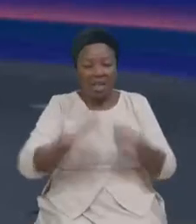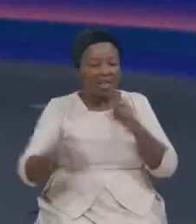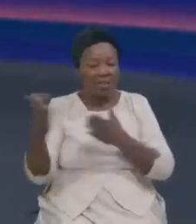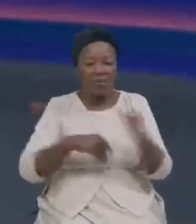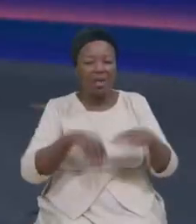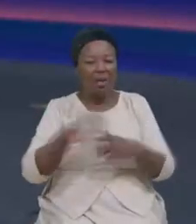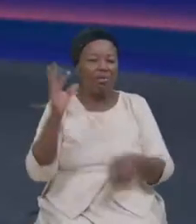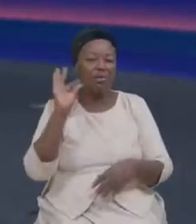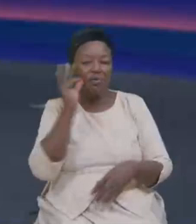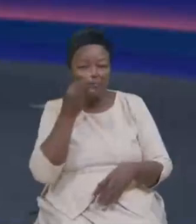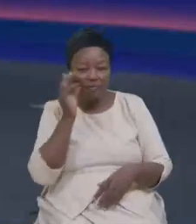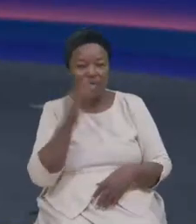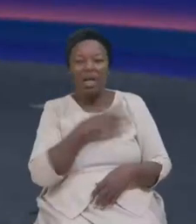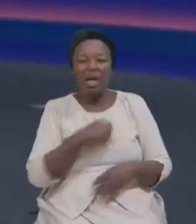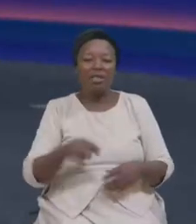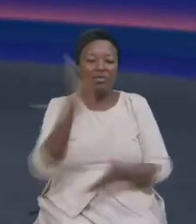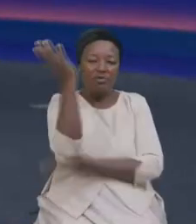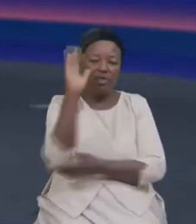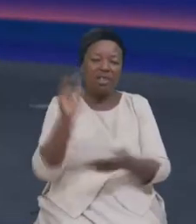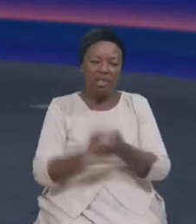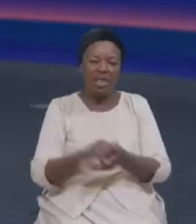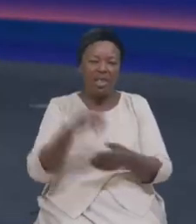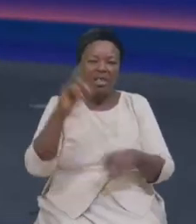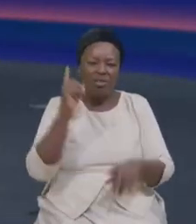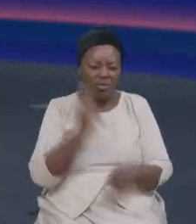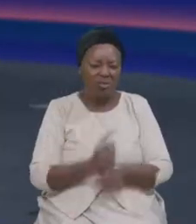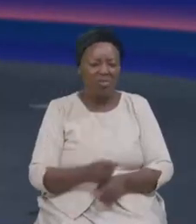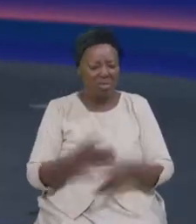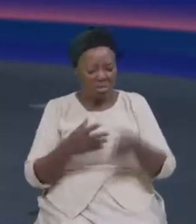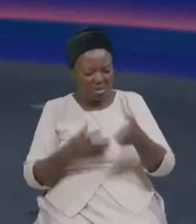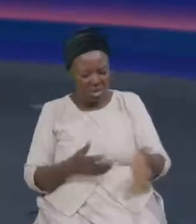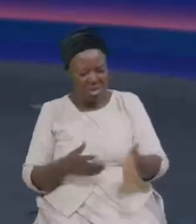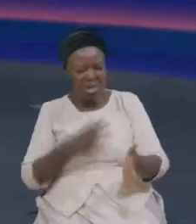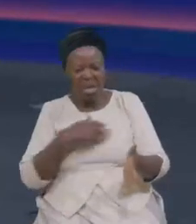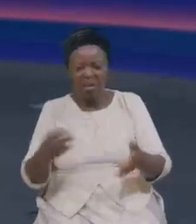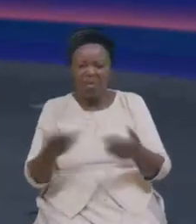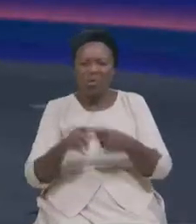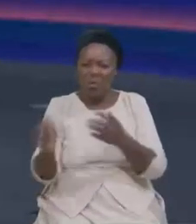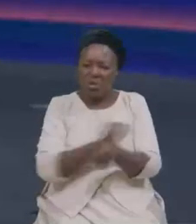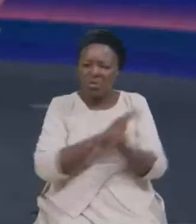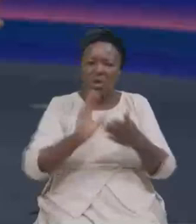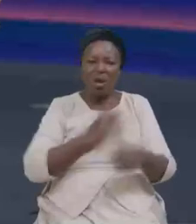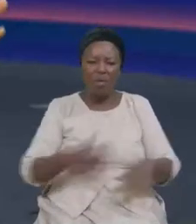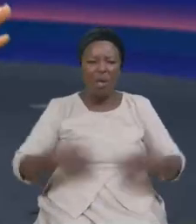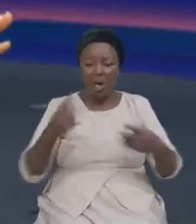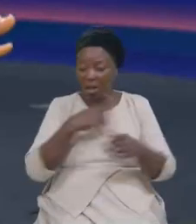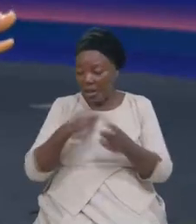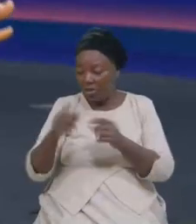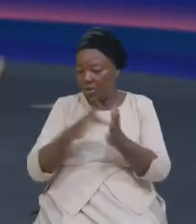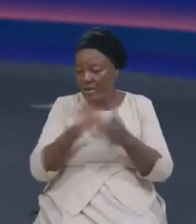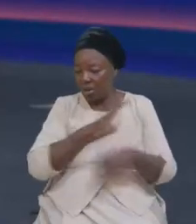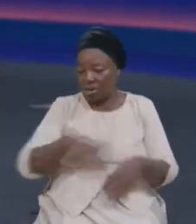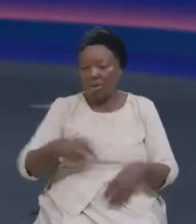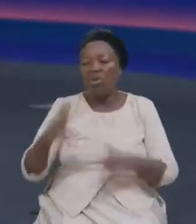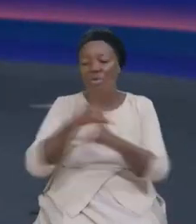Inutiles. Il y a des arbres qui ruinent et détruisent nos vies. Jésus a dit que personne ne mange